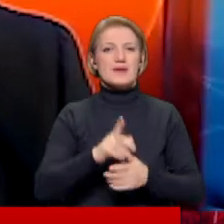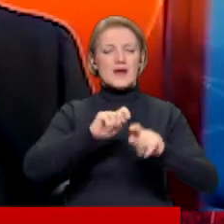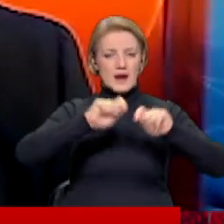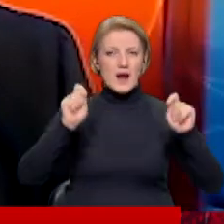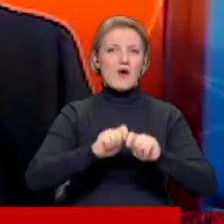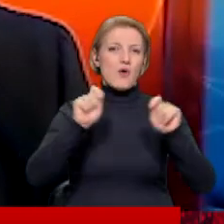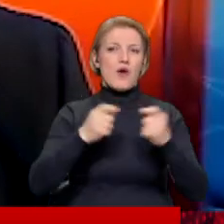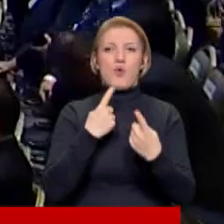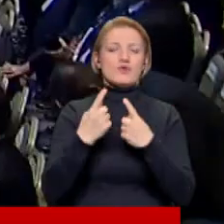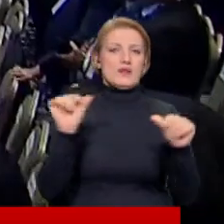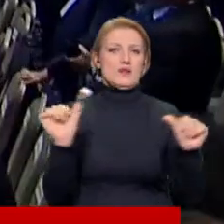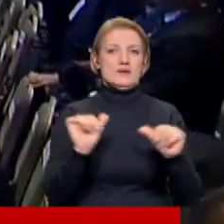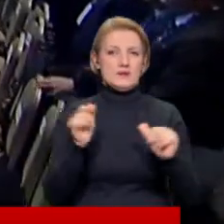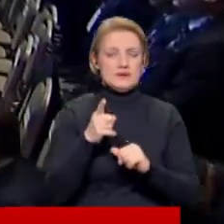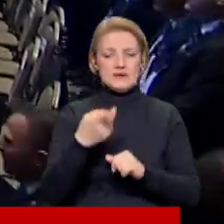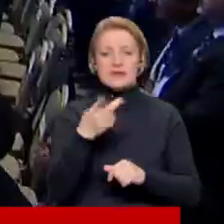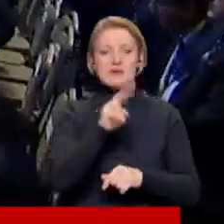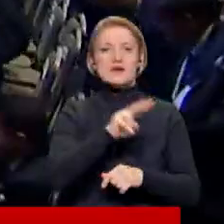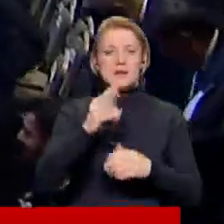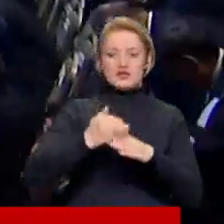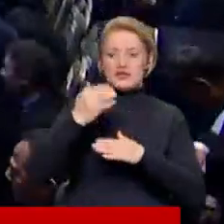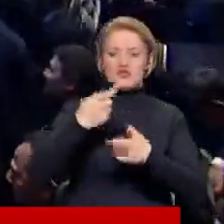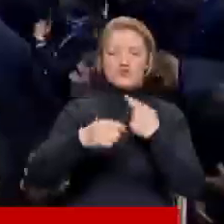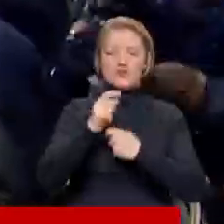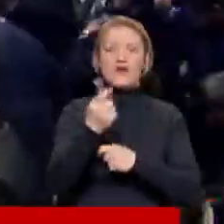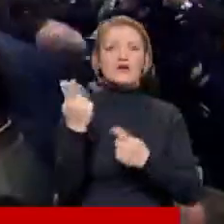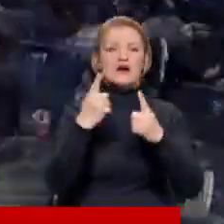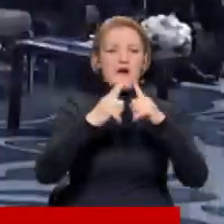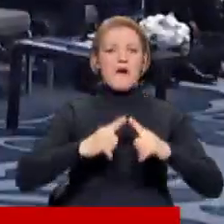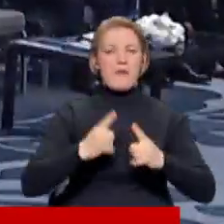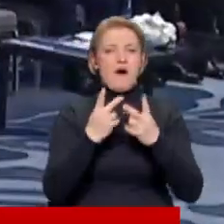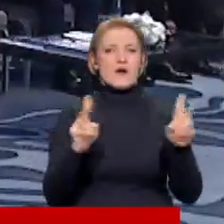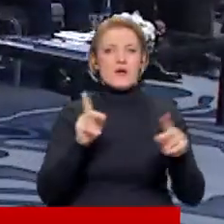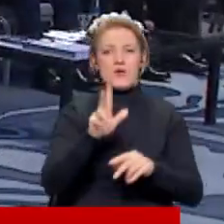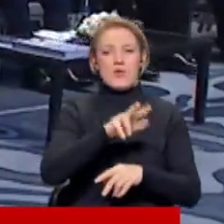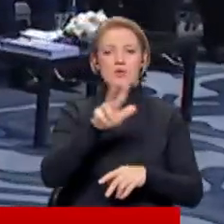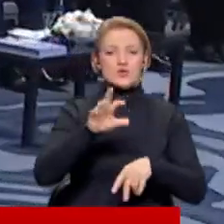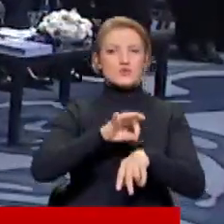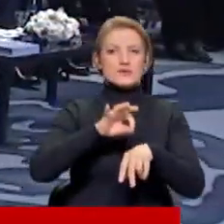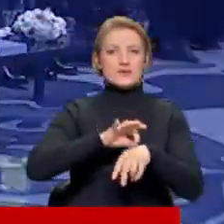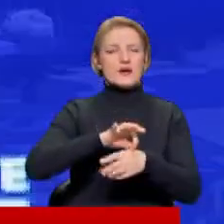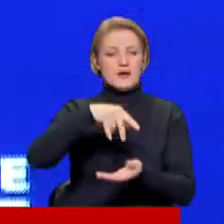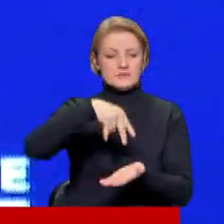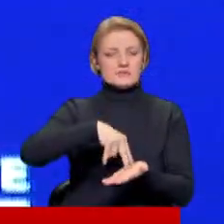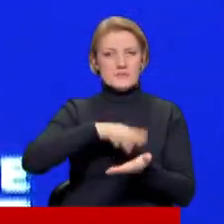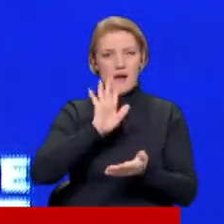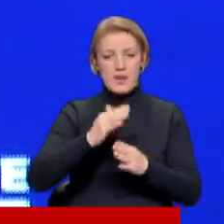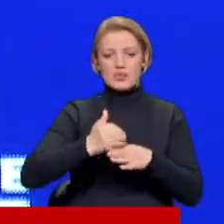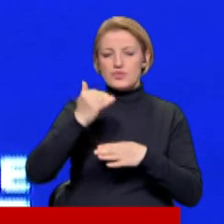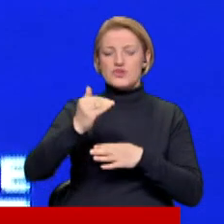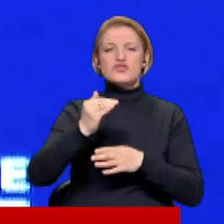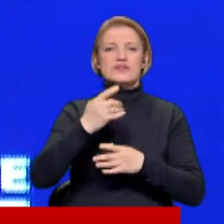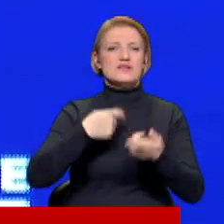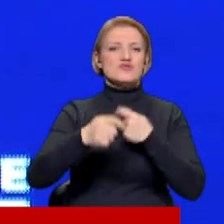rekorlarla konuşamazsınız 2022 yılı dış ticaret rakamlarını açıkladı cumhurbaşkanı 33 dakika kürsüde kaldı ama dış